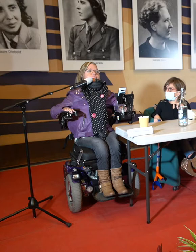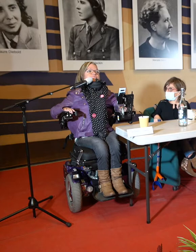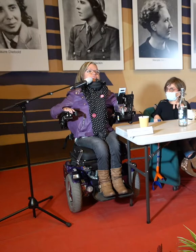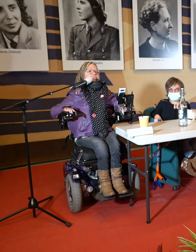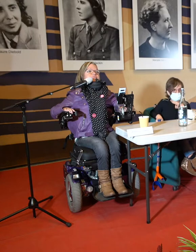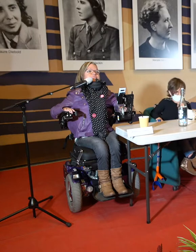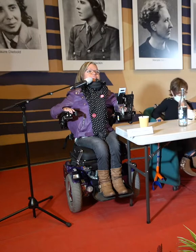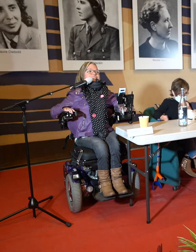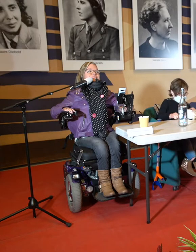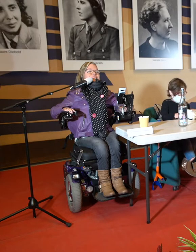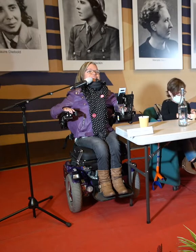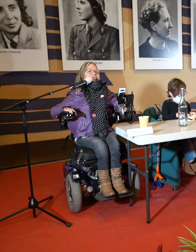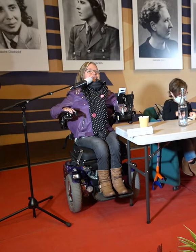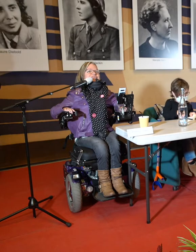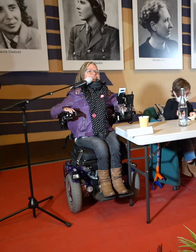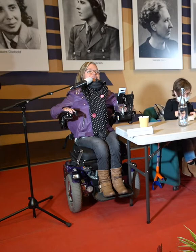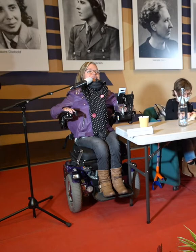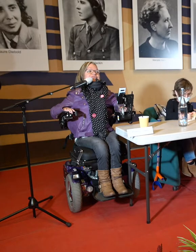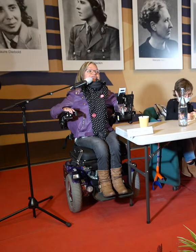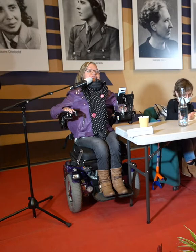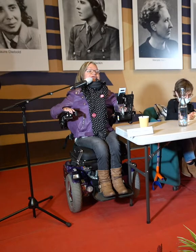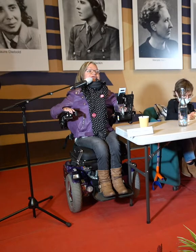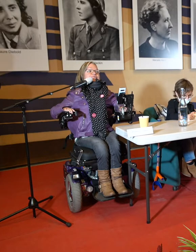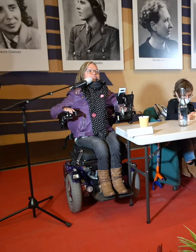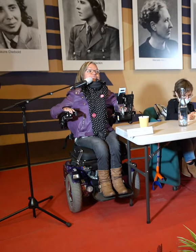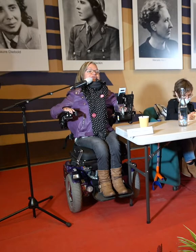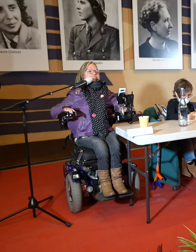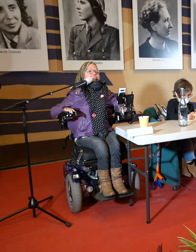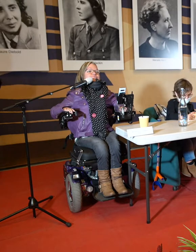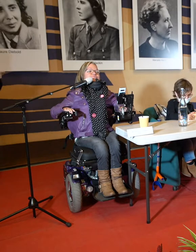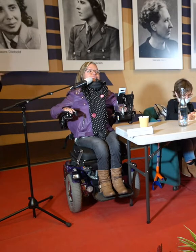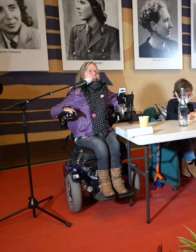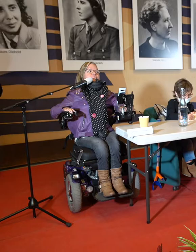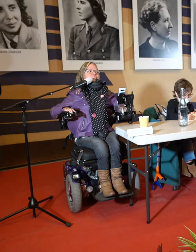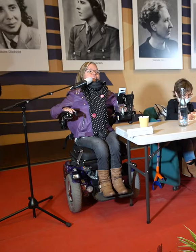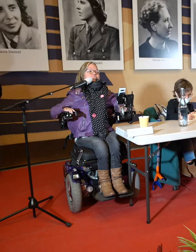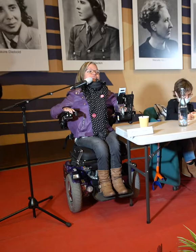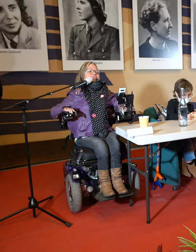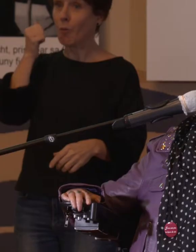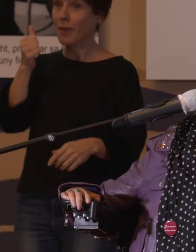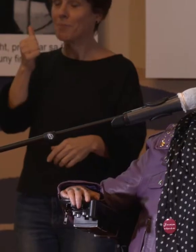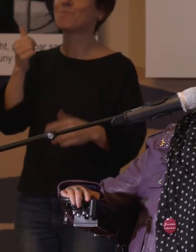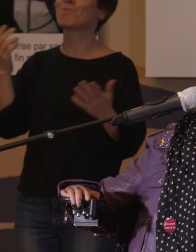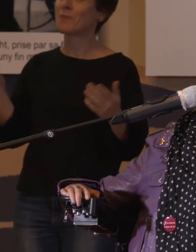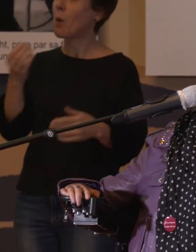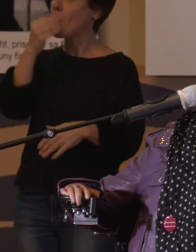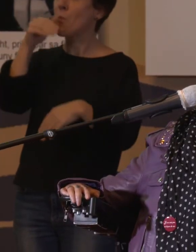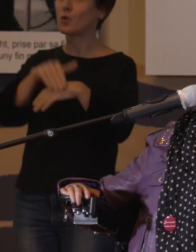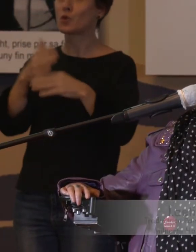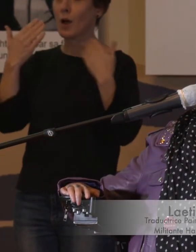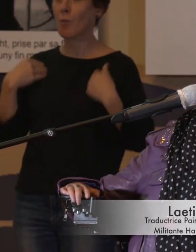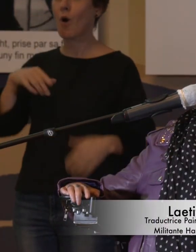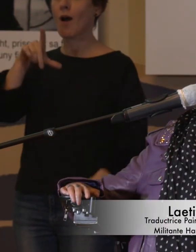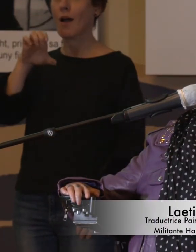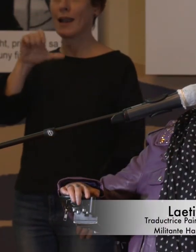C'est bon ? Vous m'entendez ? C'est bon. Okay. Alors, bonsoir à tous. Je suis Laetitia